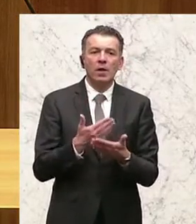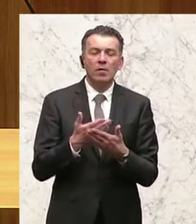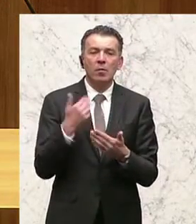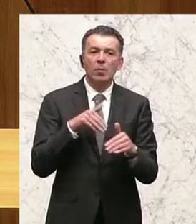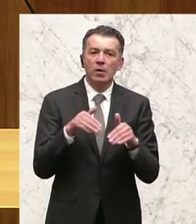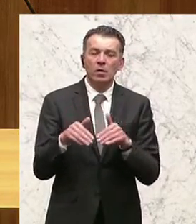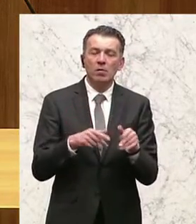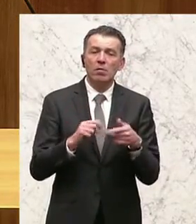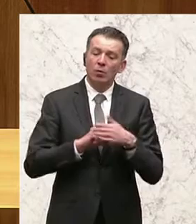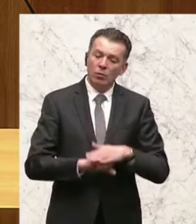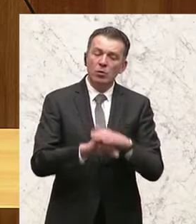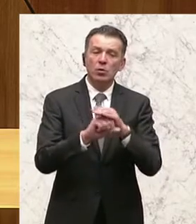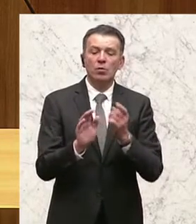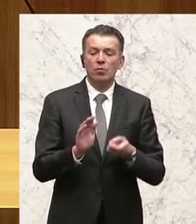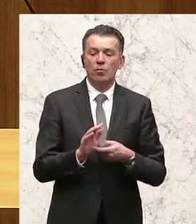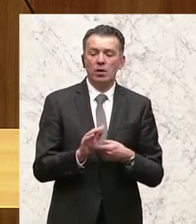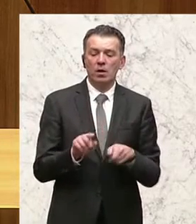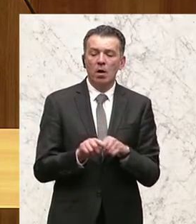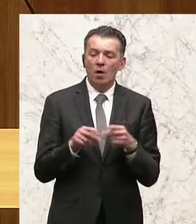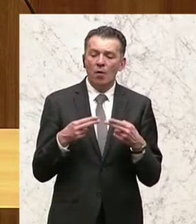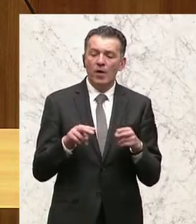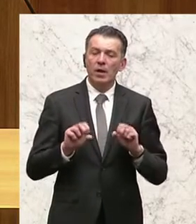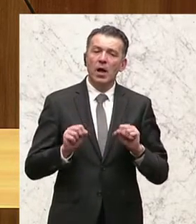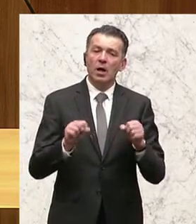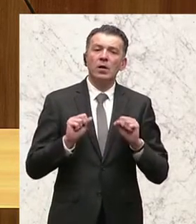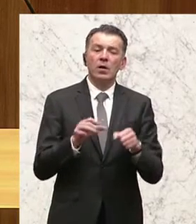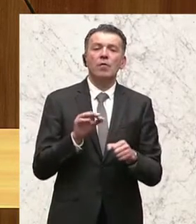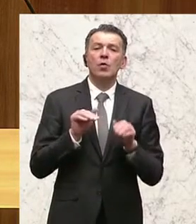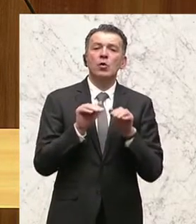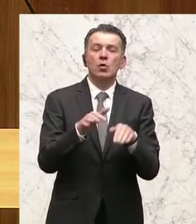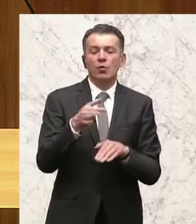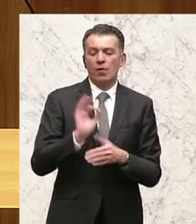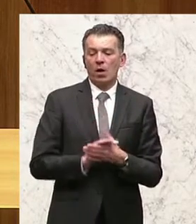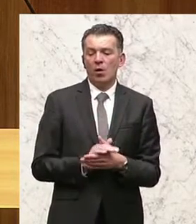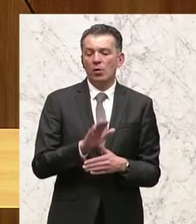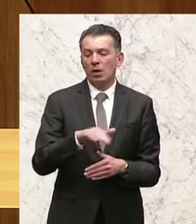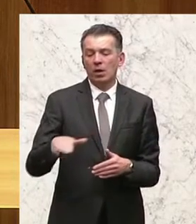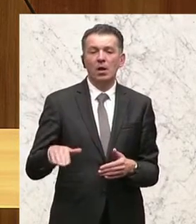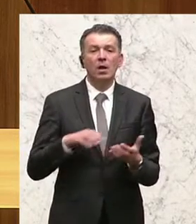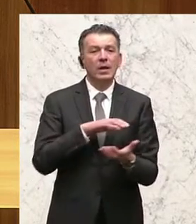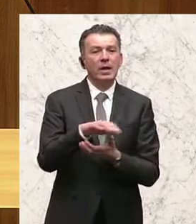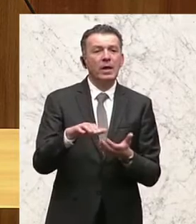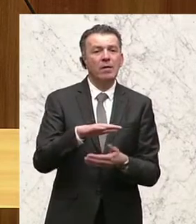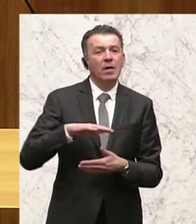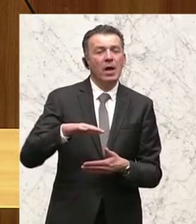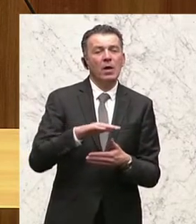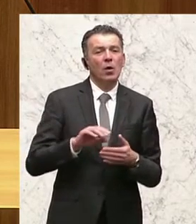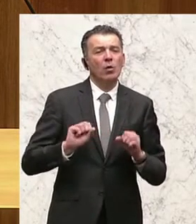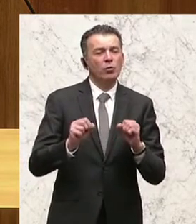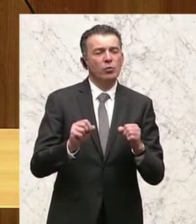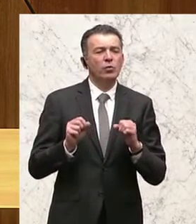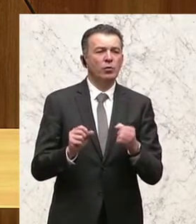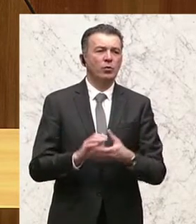unterstützen wir die Forderung, dass Sie sich auch weiterhin aktiv für den Schutz für Frauen und Kinder in Krisenregionen